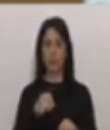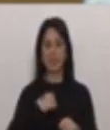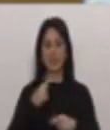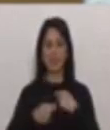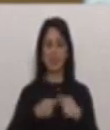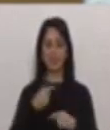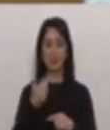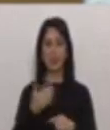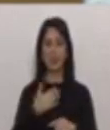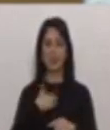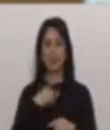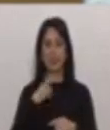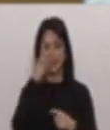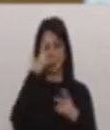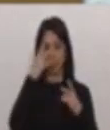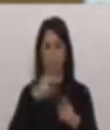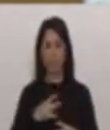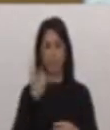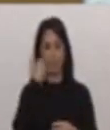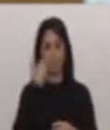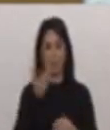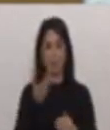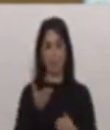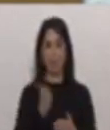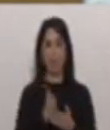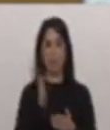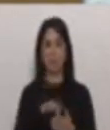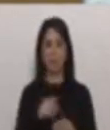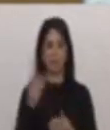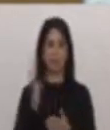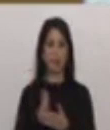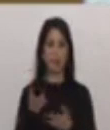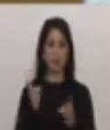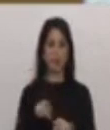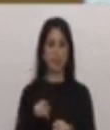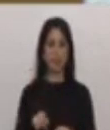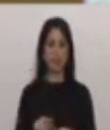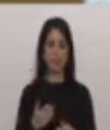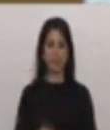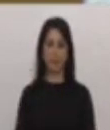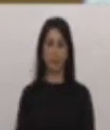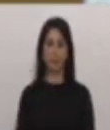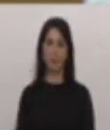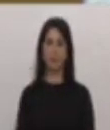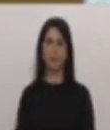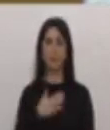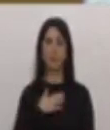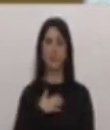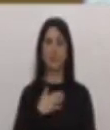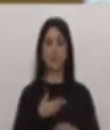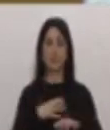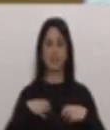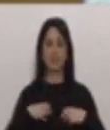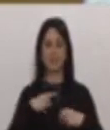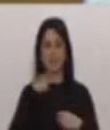მას ჩვენ დასაუბედუროთ და ჩვენ დასამარცხვინოდ, მაინც მკვიდრად აქვს ფესვები გადგმული. ჩვენი სამძიმარი, რა თქმა